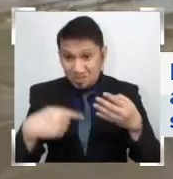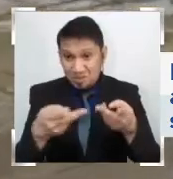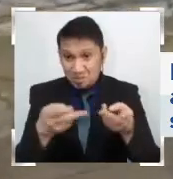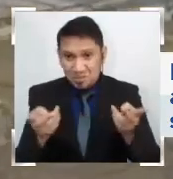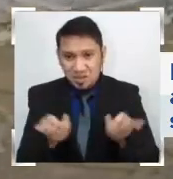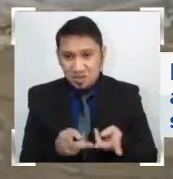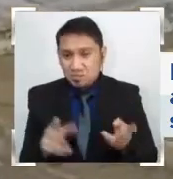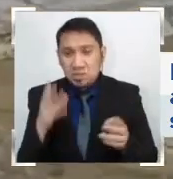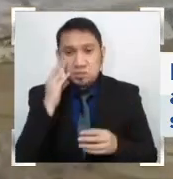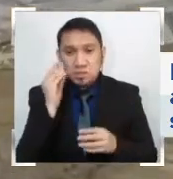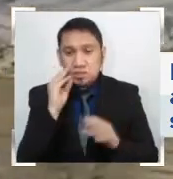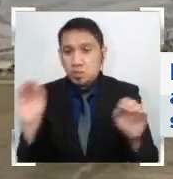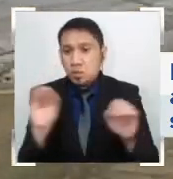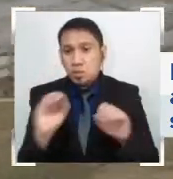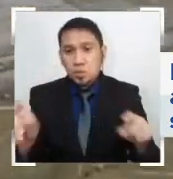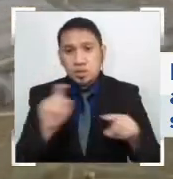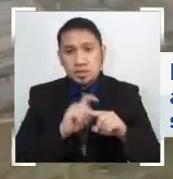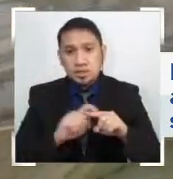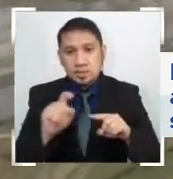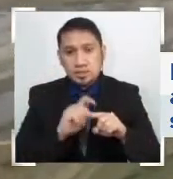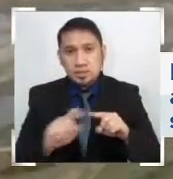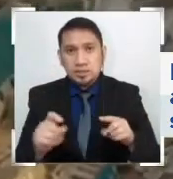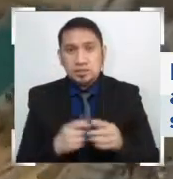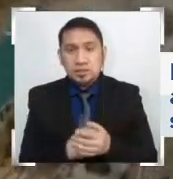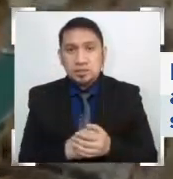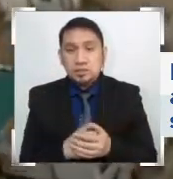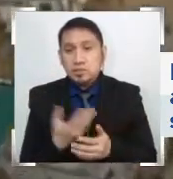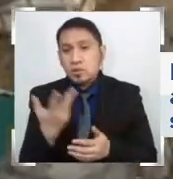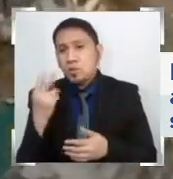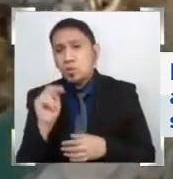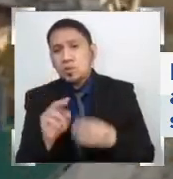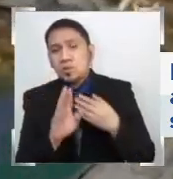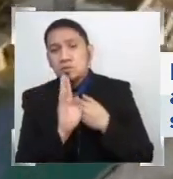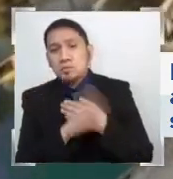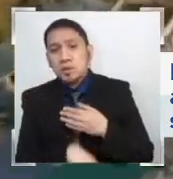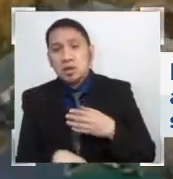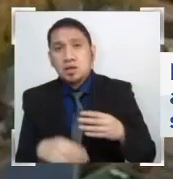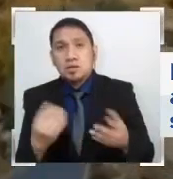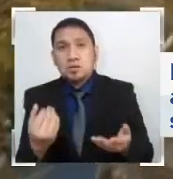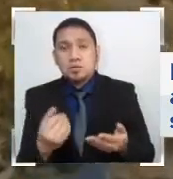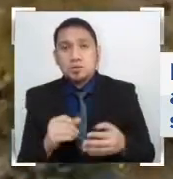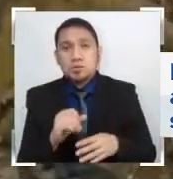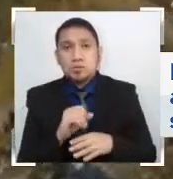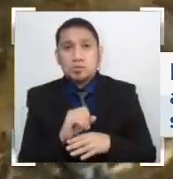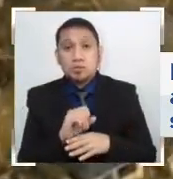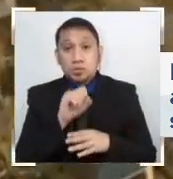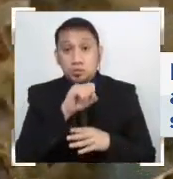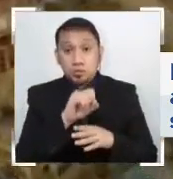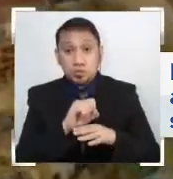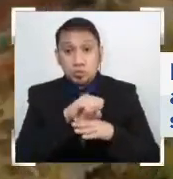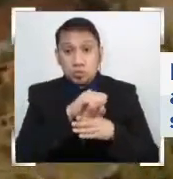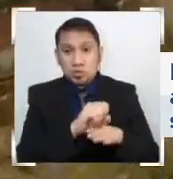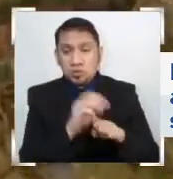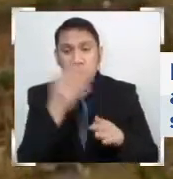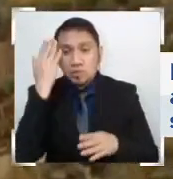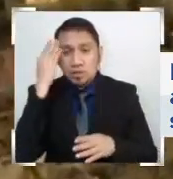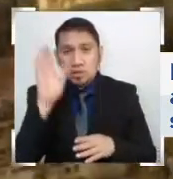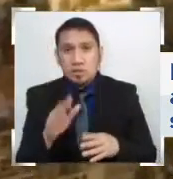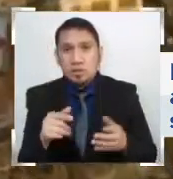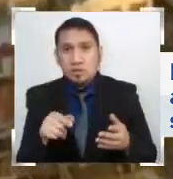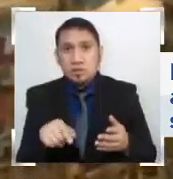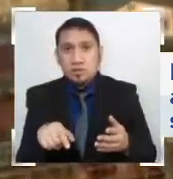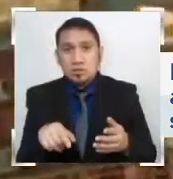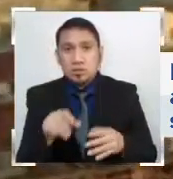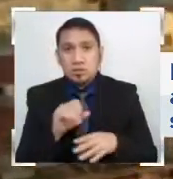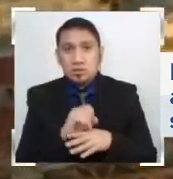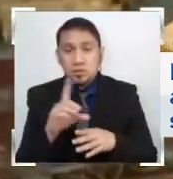in terms of target, kailan magkakakuryente sa Siargao? Wala pa, hindi pa namin mabibigay. Ah, okay. So sama-sama yan, sir. Siargao, Dinagat,